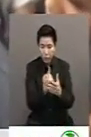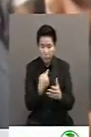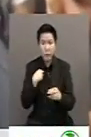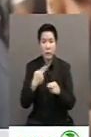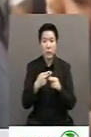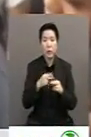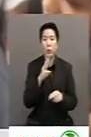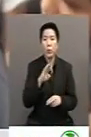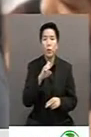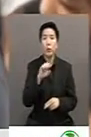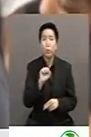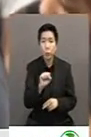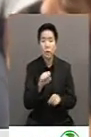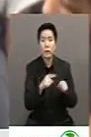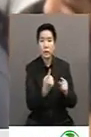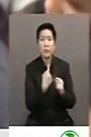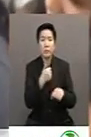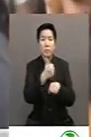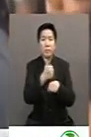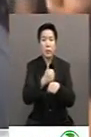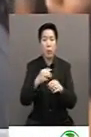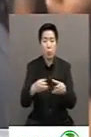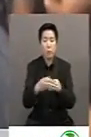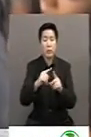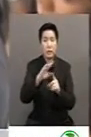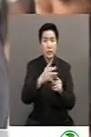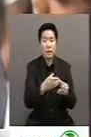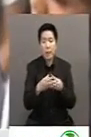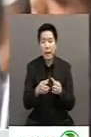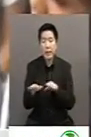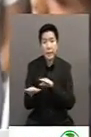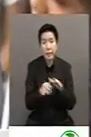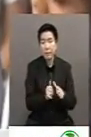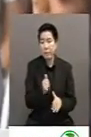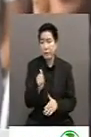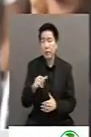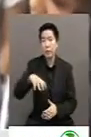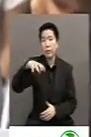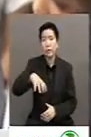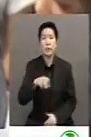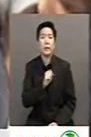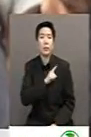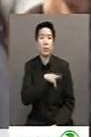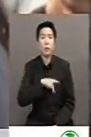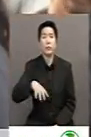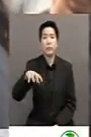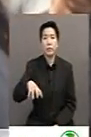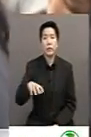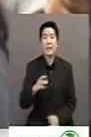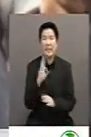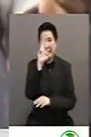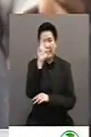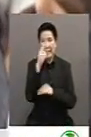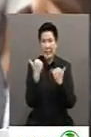รวจตีวิสูตรฉัตรชัยเดชผู้บังคับการสันนิบาต4ก็เตรียมที่จะเดินทางไปที่สำนักงานพระพุทธศาสนาแห่งชาติในช่วงก่อนเ